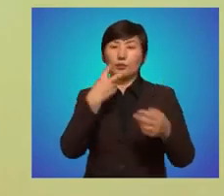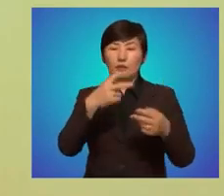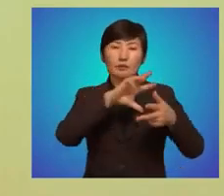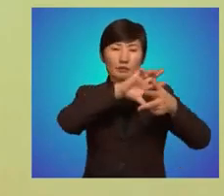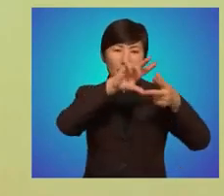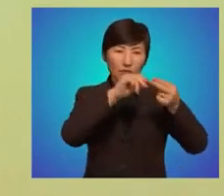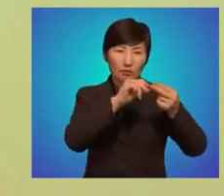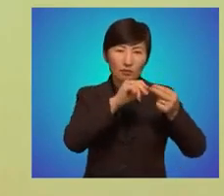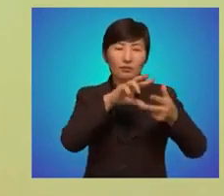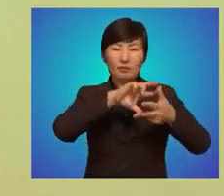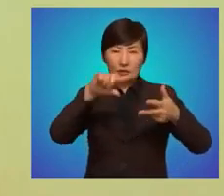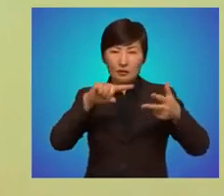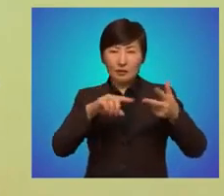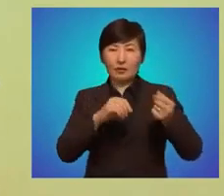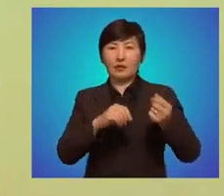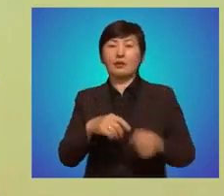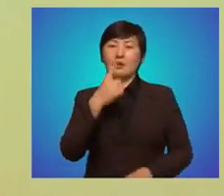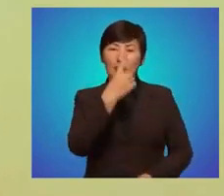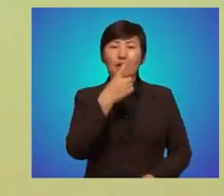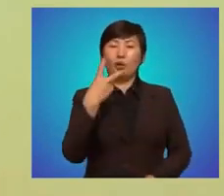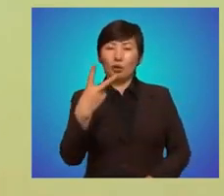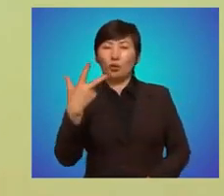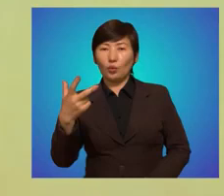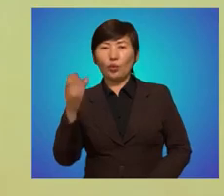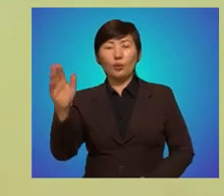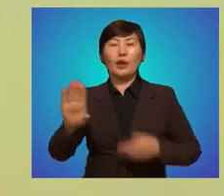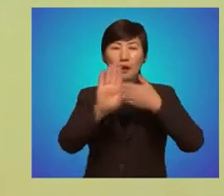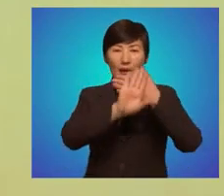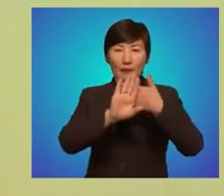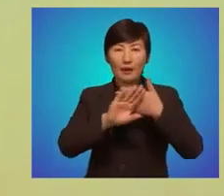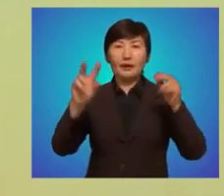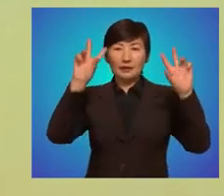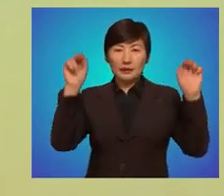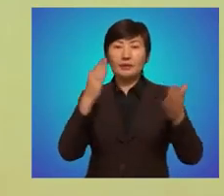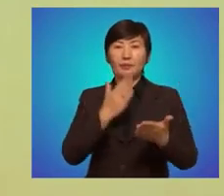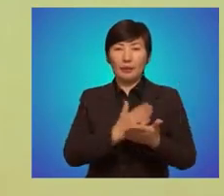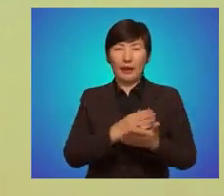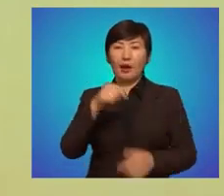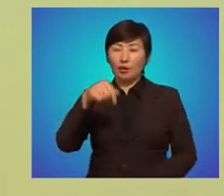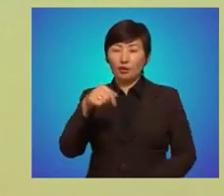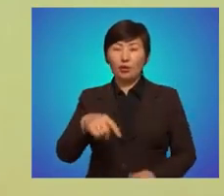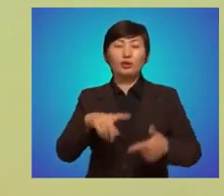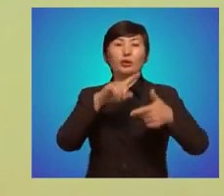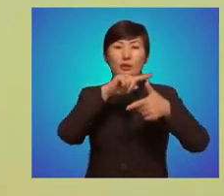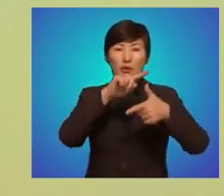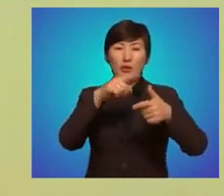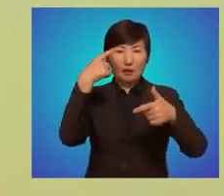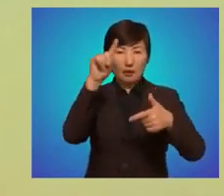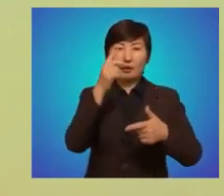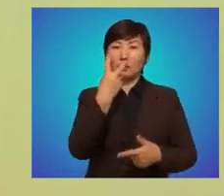байдаг. Ганцаар цаалт, 2 яалт, 3 яалт гэсэн төрлөөс бүрддэг. За бүгд өнөөдөр ганцаар цаалтыг авч